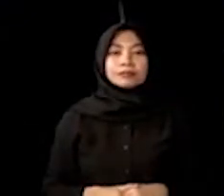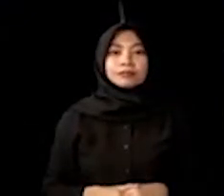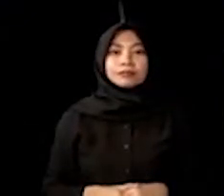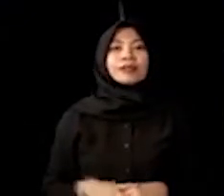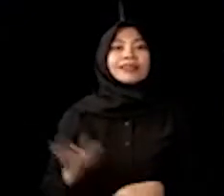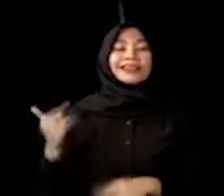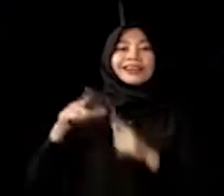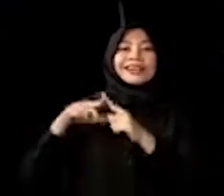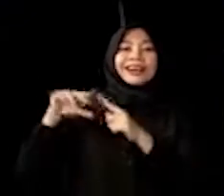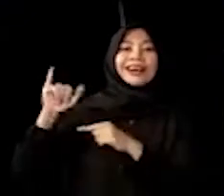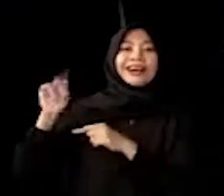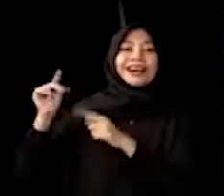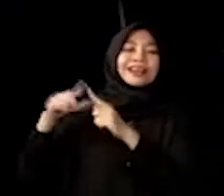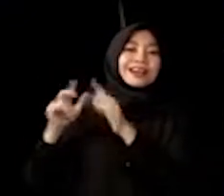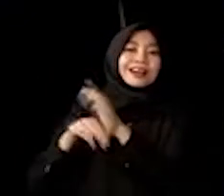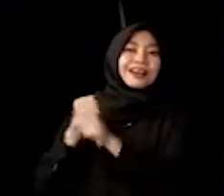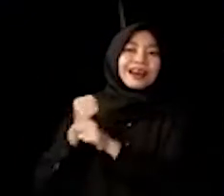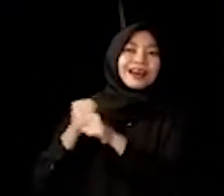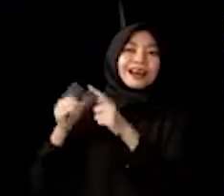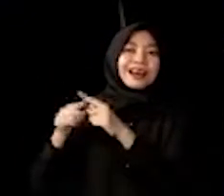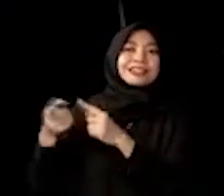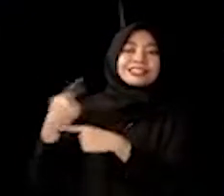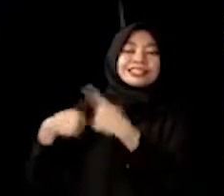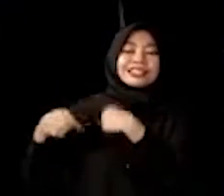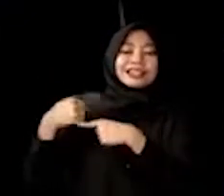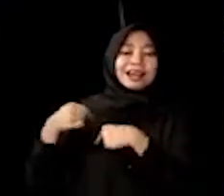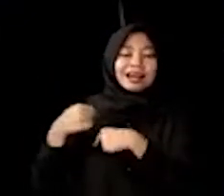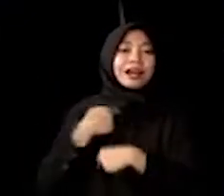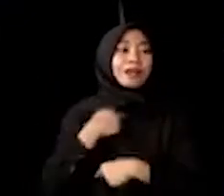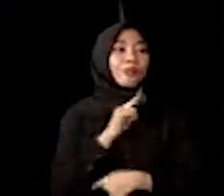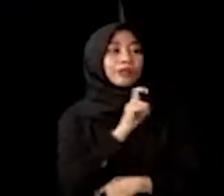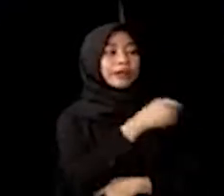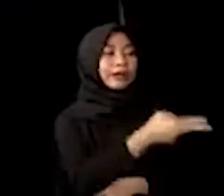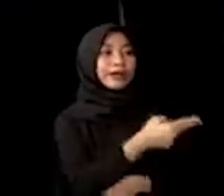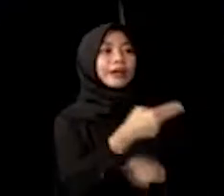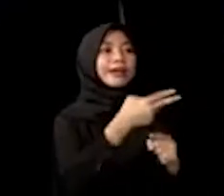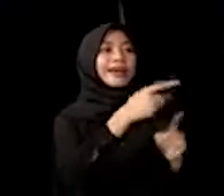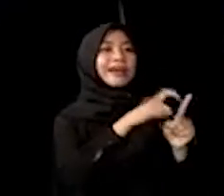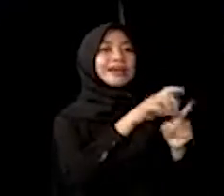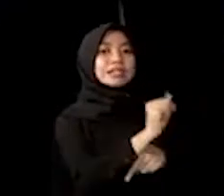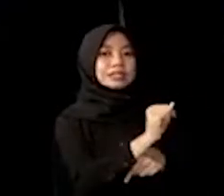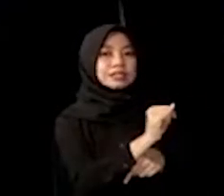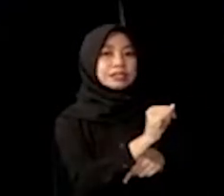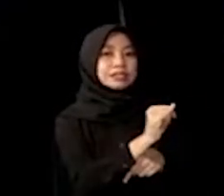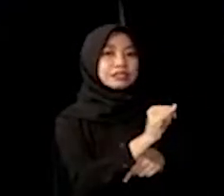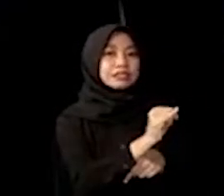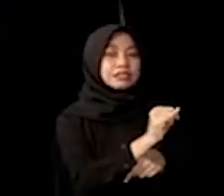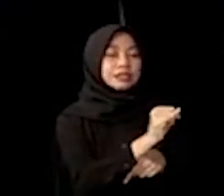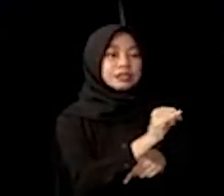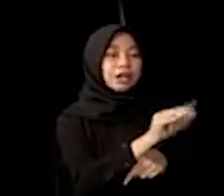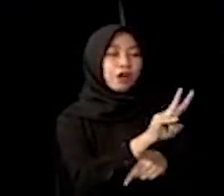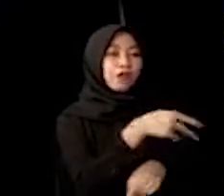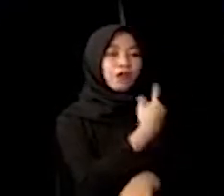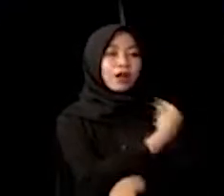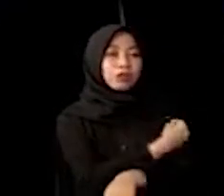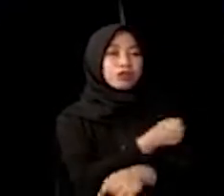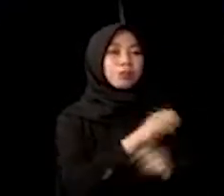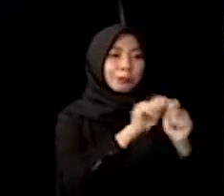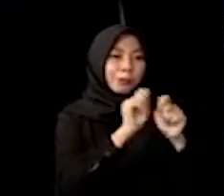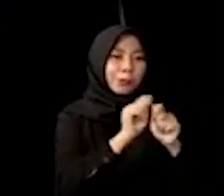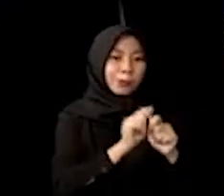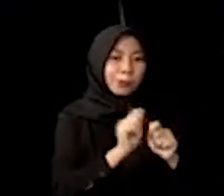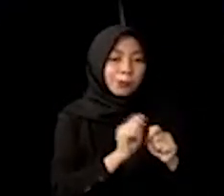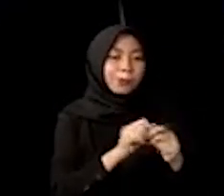oleh Pak rlangga mengenai langkah-langkah kita ke depan yang apa dilakukan Bagaimana vaksin diupayakan kemudian